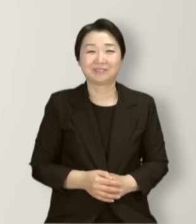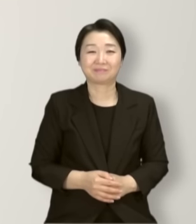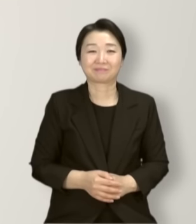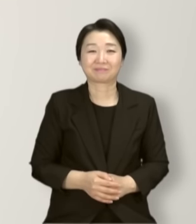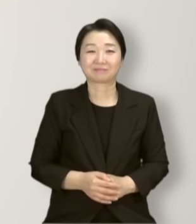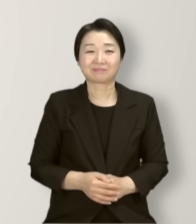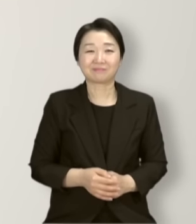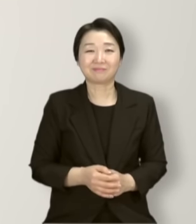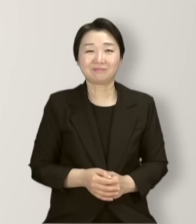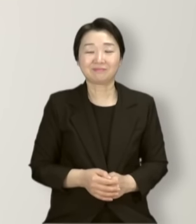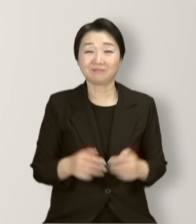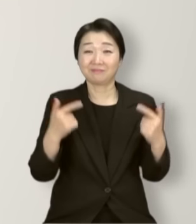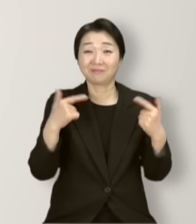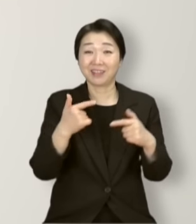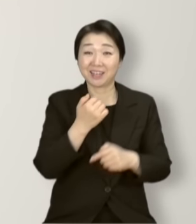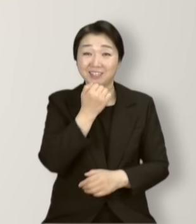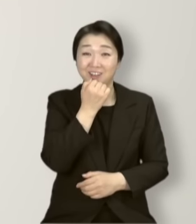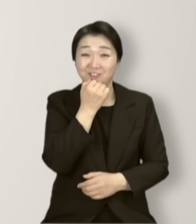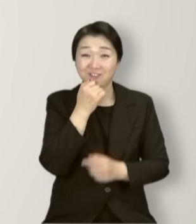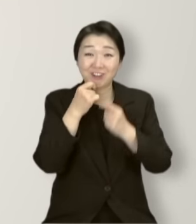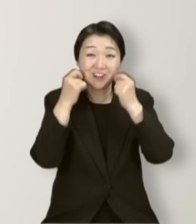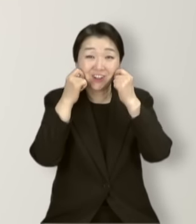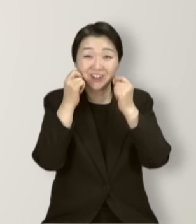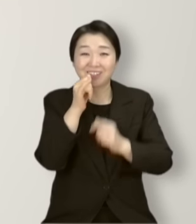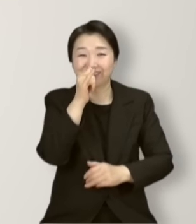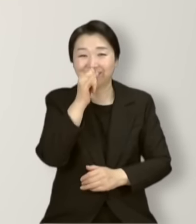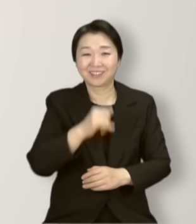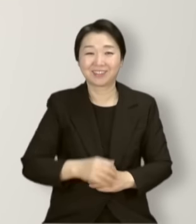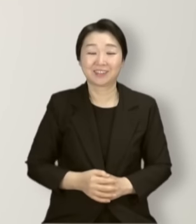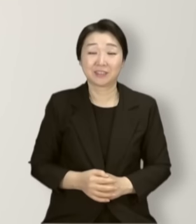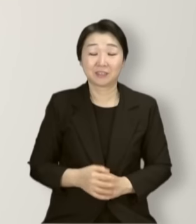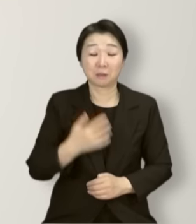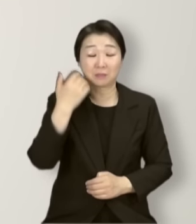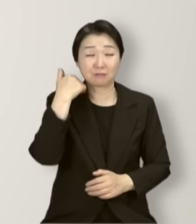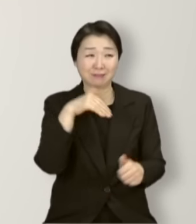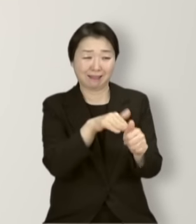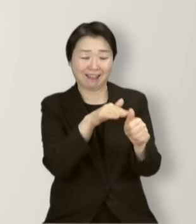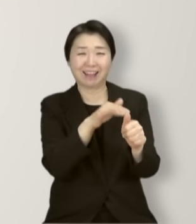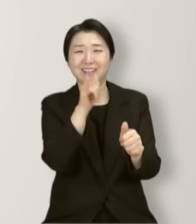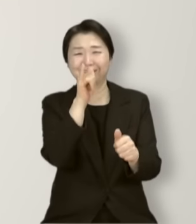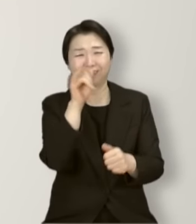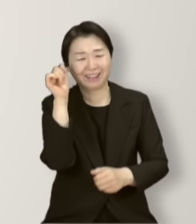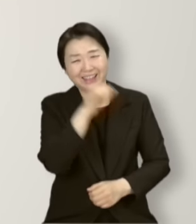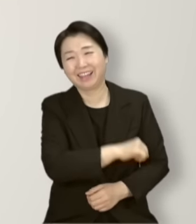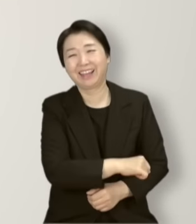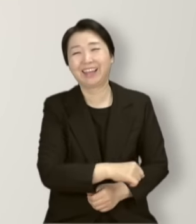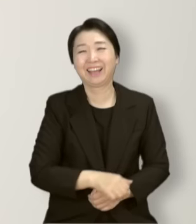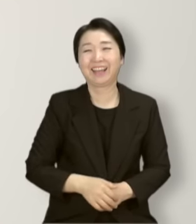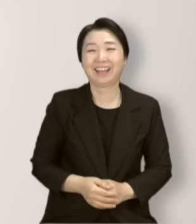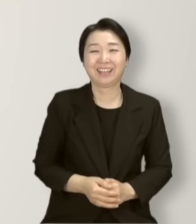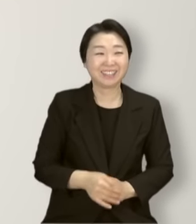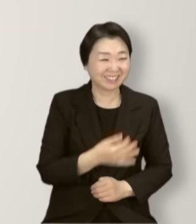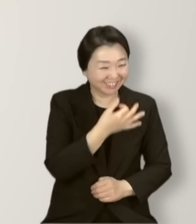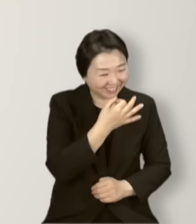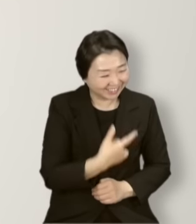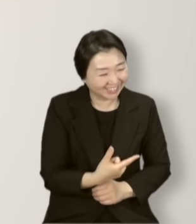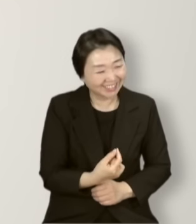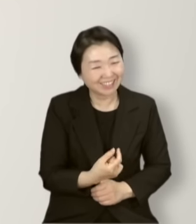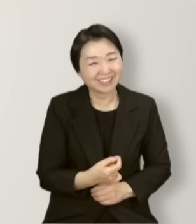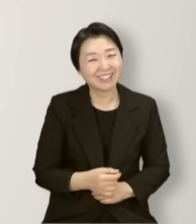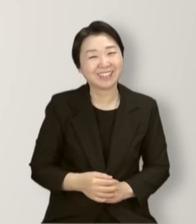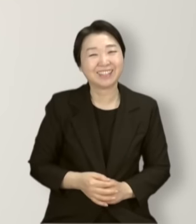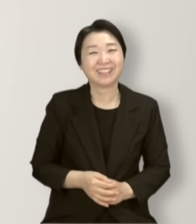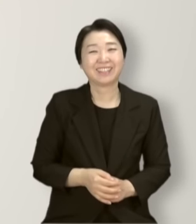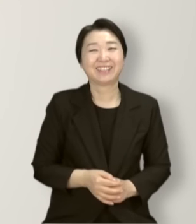참 이렇게 항상 웃고 계시니까 소위 말해서 이렇게 태클 거시는 분들도 계시는군요. 예. 힘드시겠습니다, 총장.